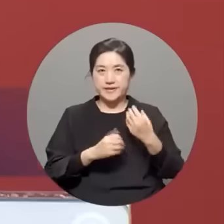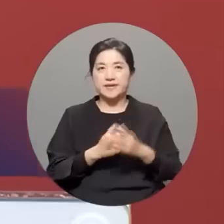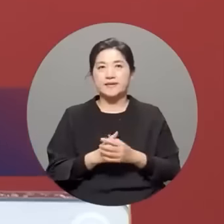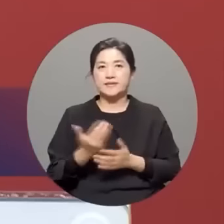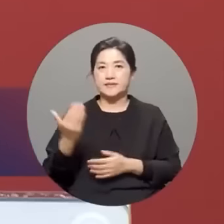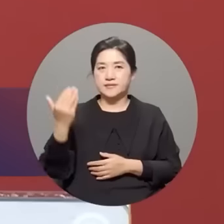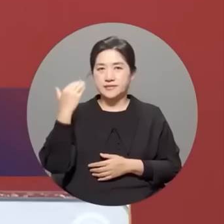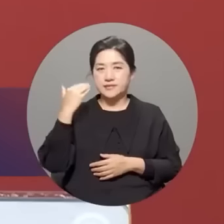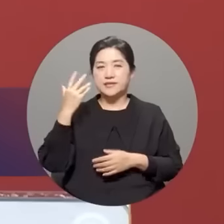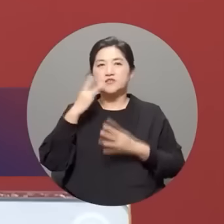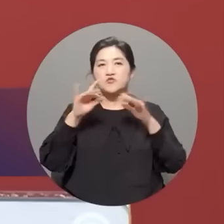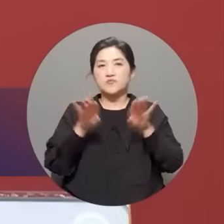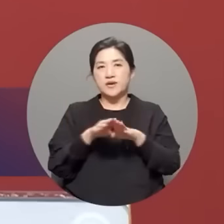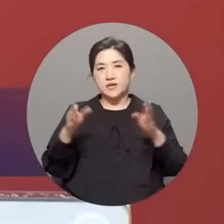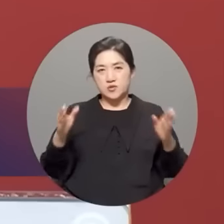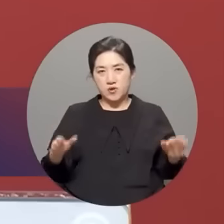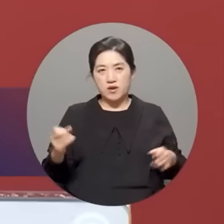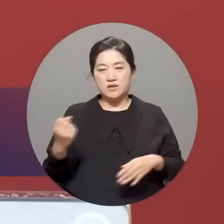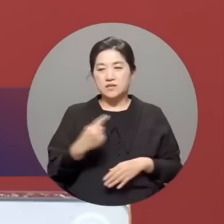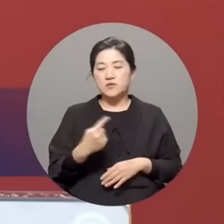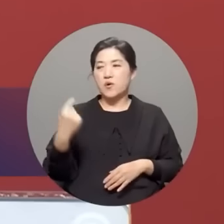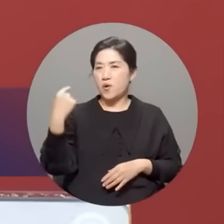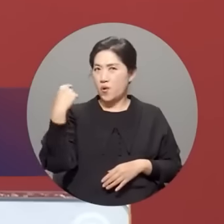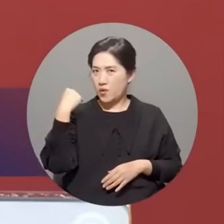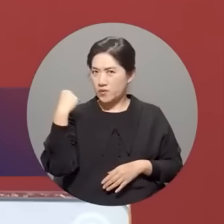지난 주말 사이에 그리고